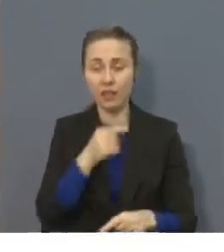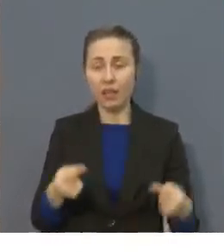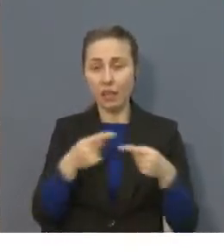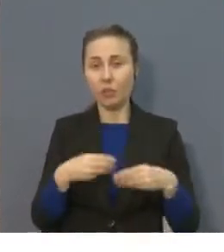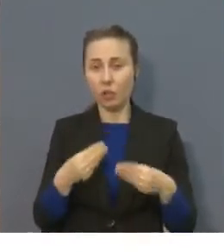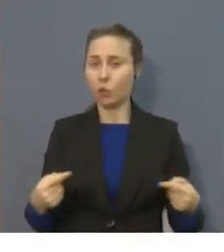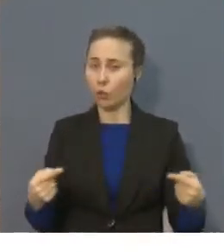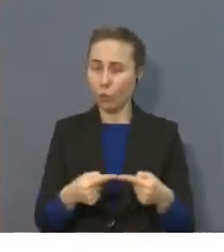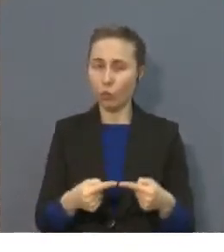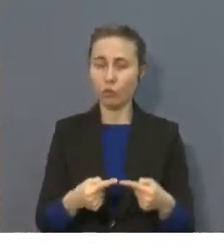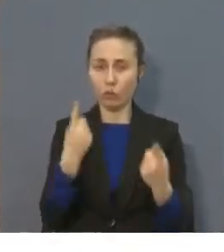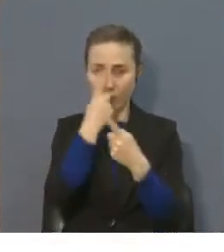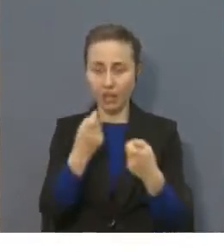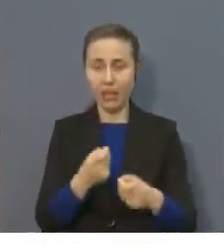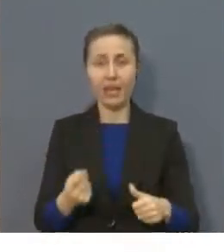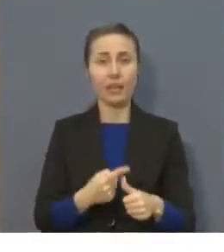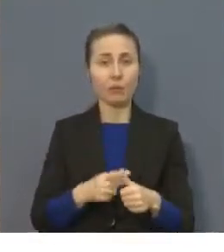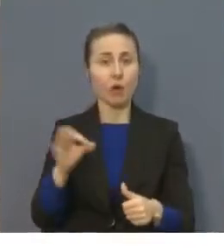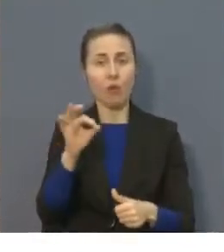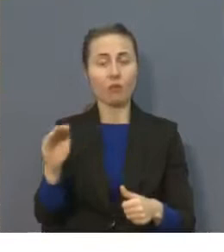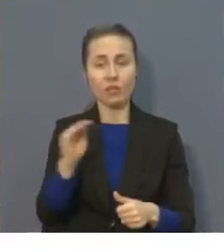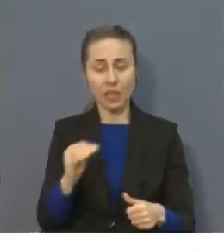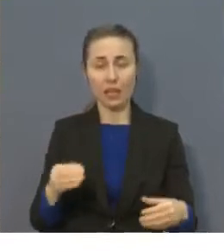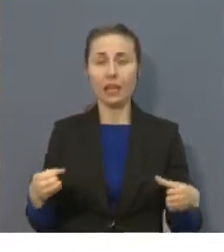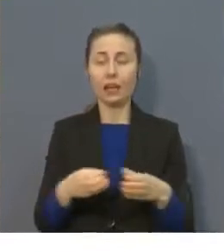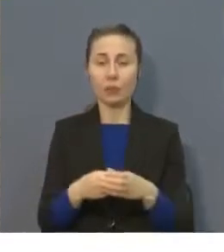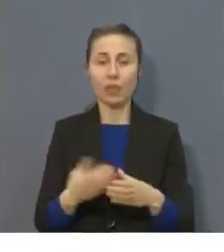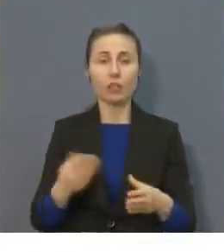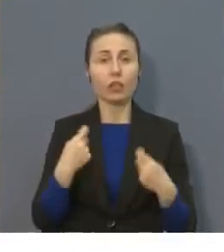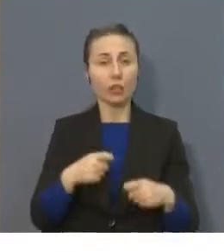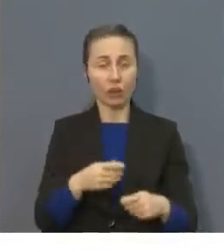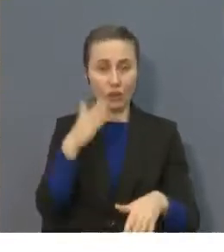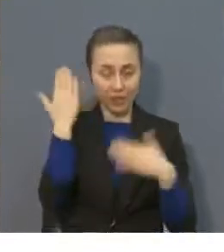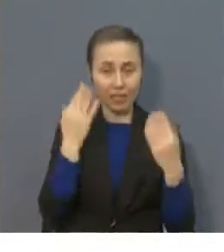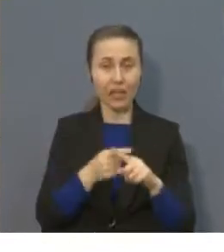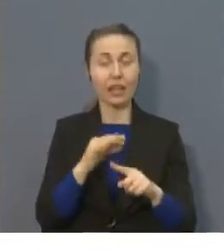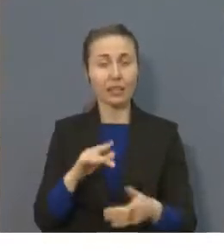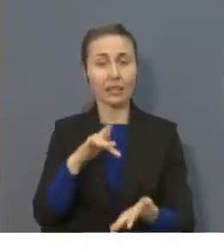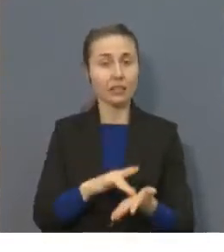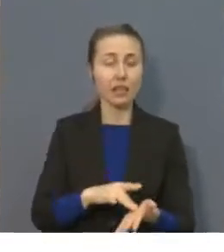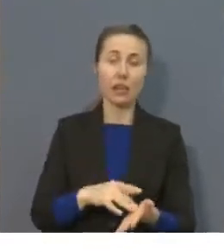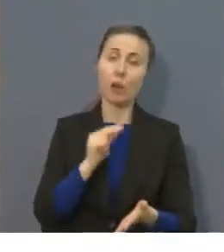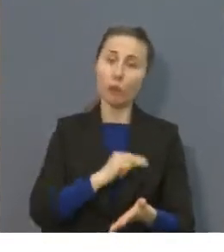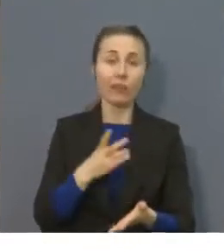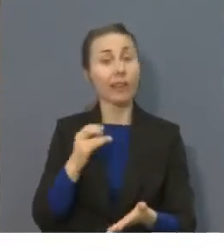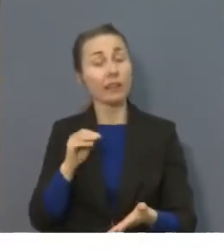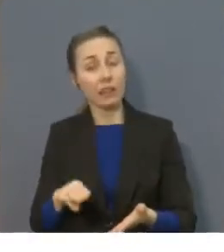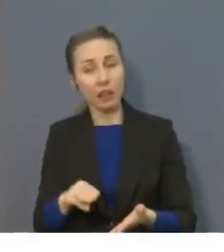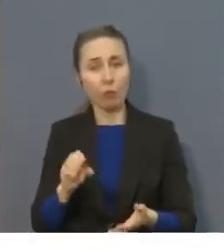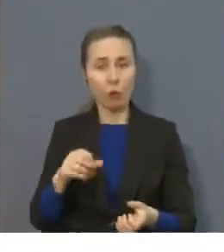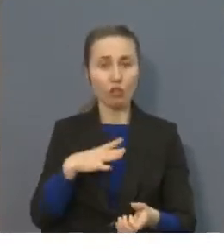кейс ретінде айтатын болсақ, сауда ойын сауық орталықтары жұмыс істейді, жұмыс істемейді. Ол фейк ньюс